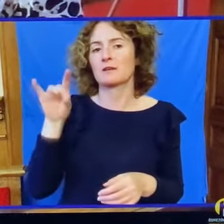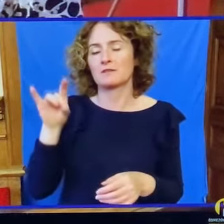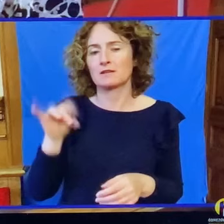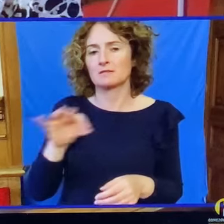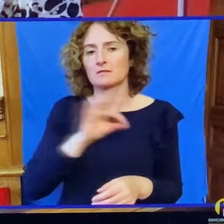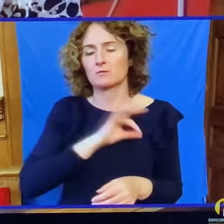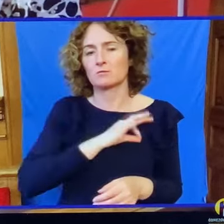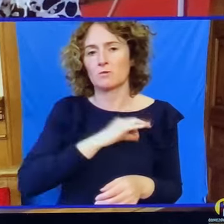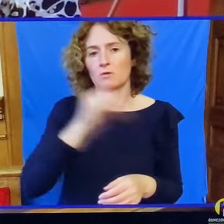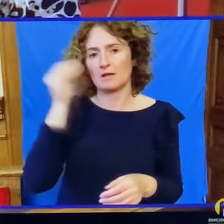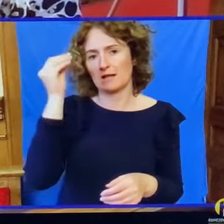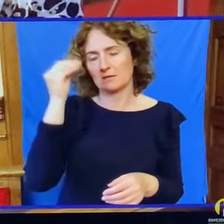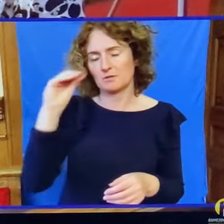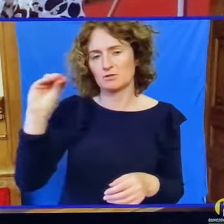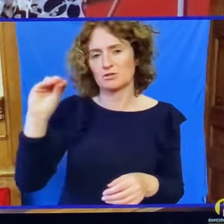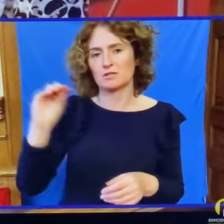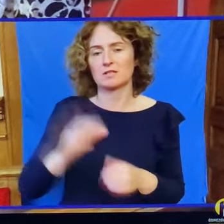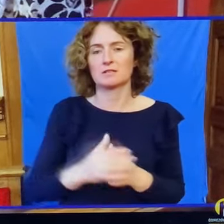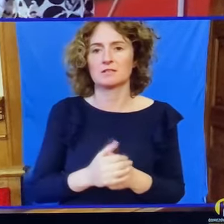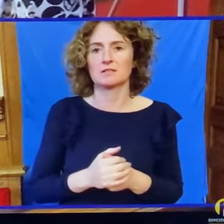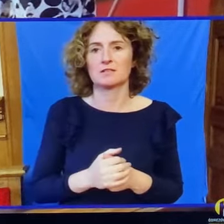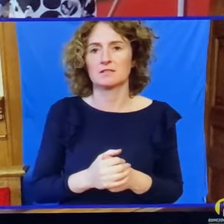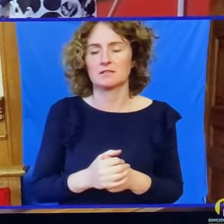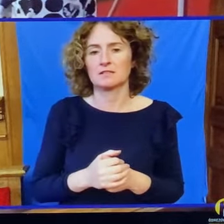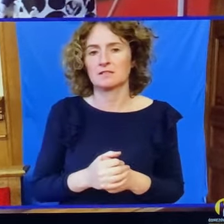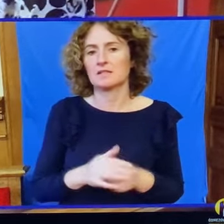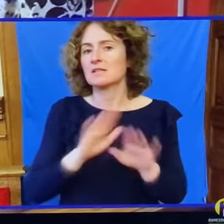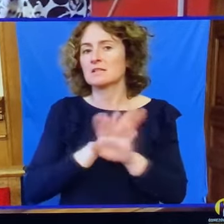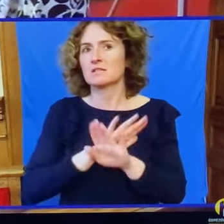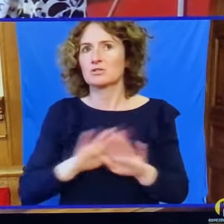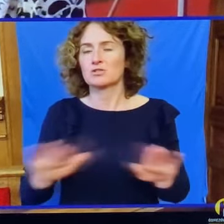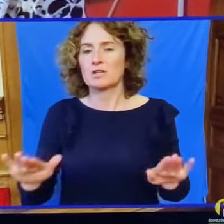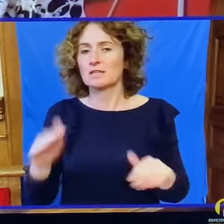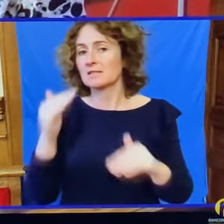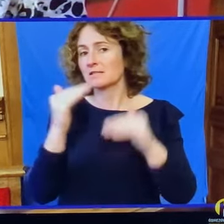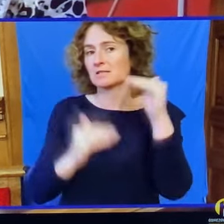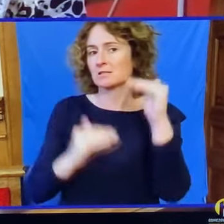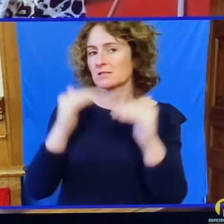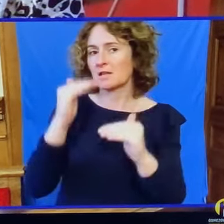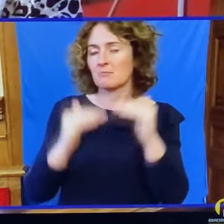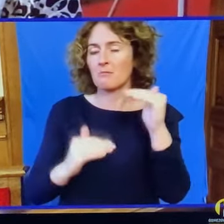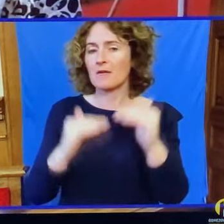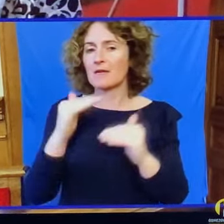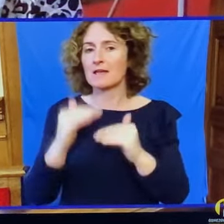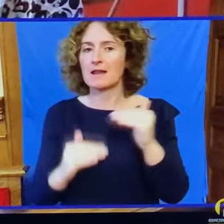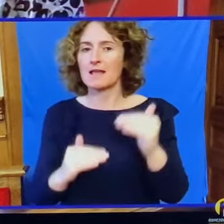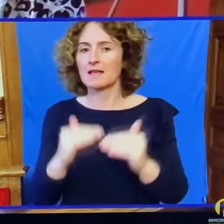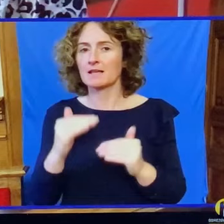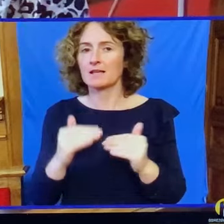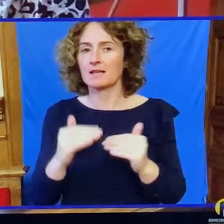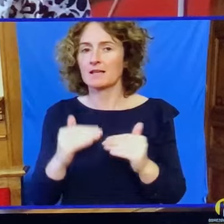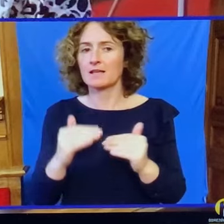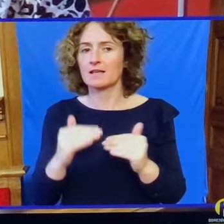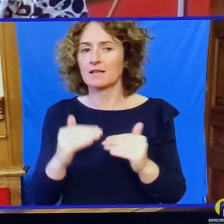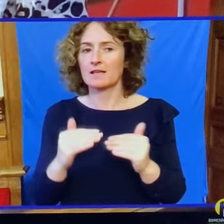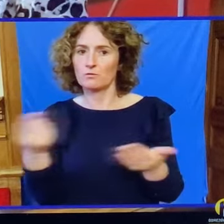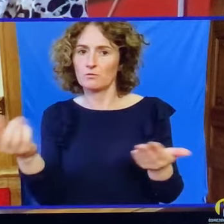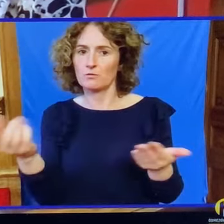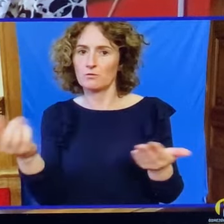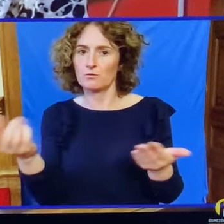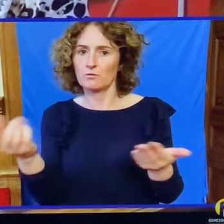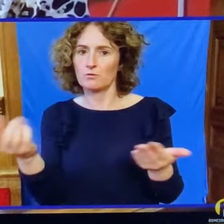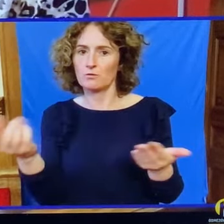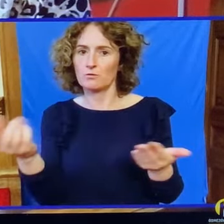polgármesterét. Azt azonban senki sem mérlegelte önök között, hogy talán nem